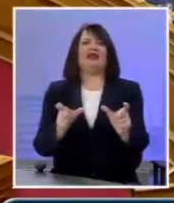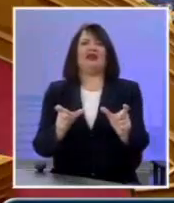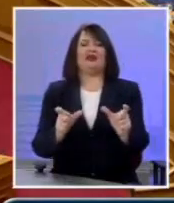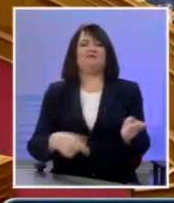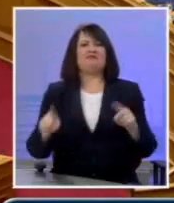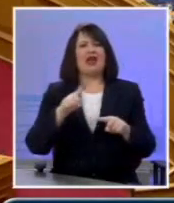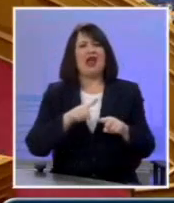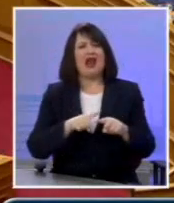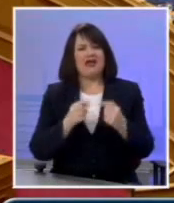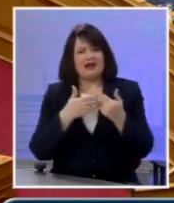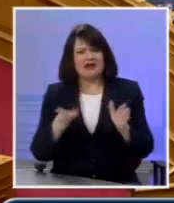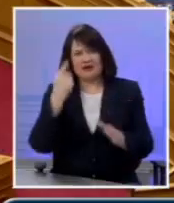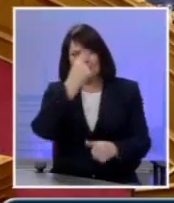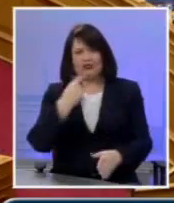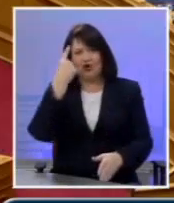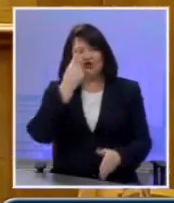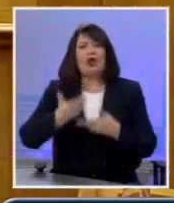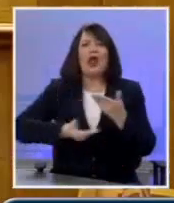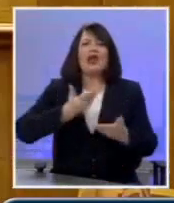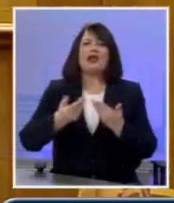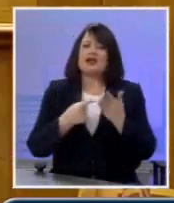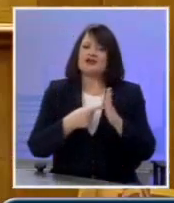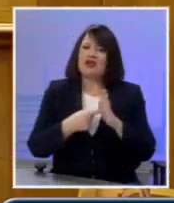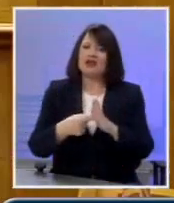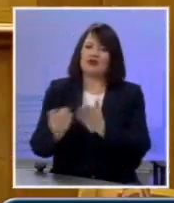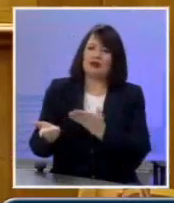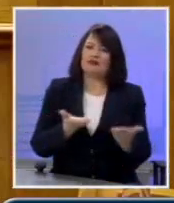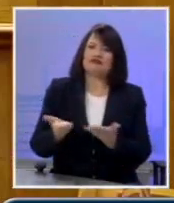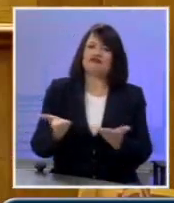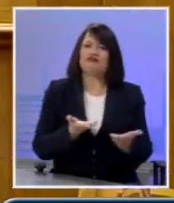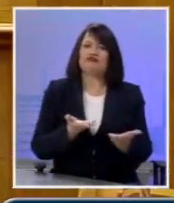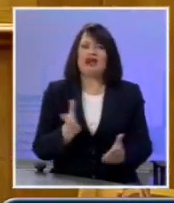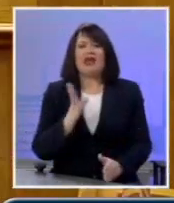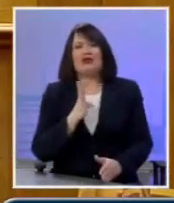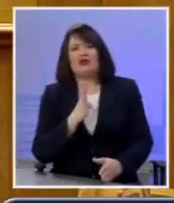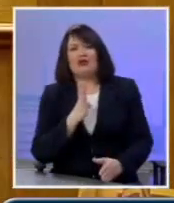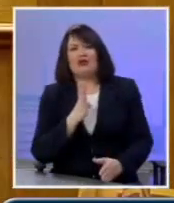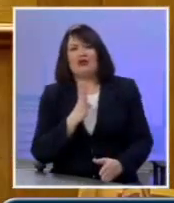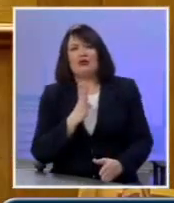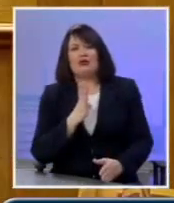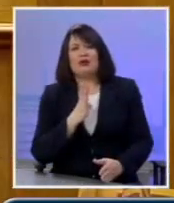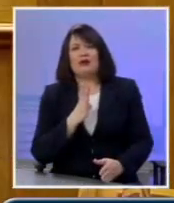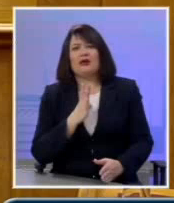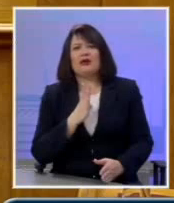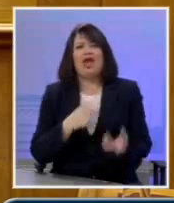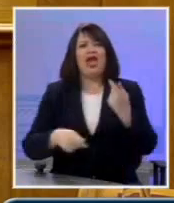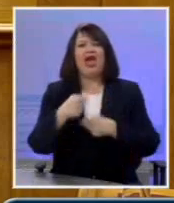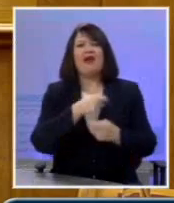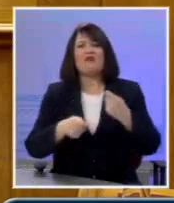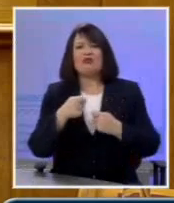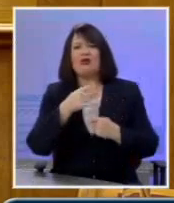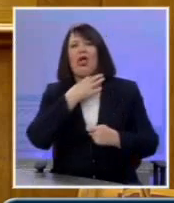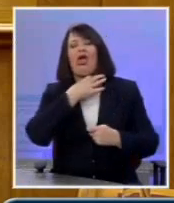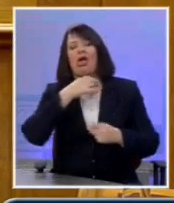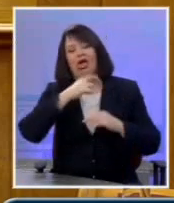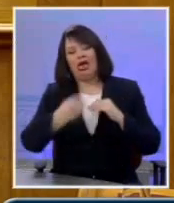Ελλάδα δείχνει ένα πρόσωπο αλληλεγγύης σε αυτούς τους ανθρώπους που γίνονται έρμεα των διακινητών και πνίγονται